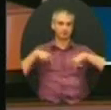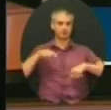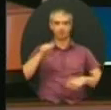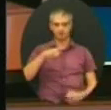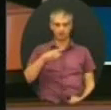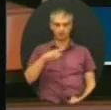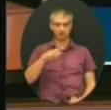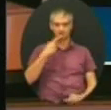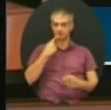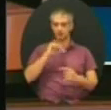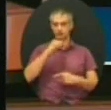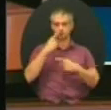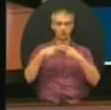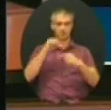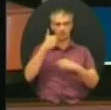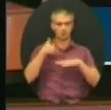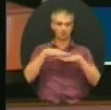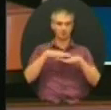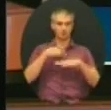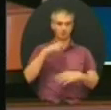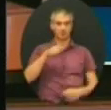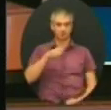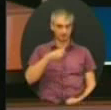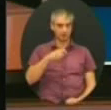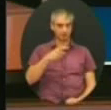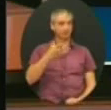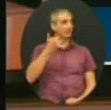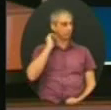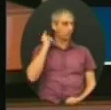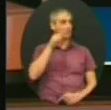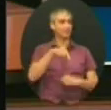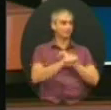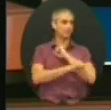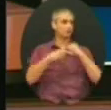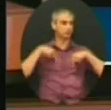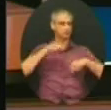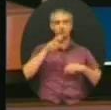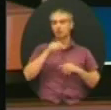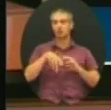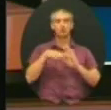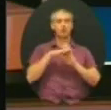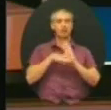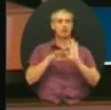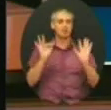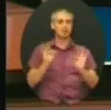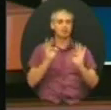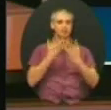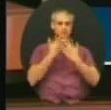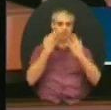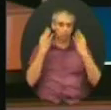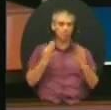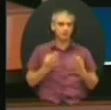שנה, בשנה הראשונה לכהונתי בכנסת. גם אתמול היה סגן יושב ראש הכנסת. רגע, נכון. אז בואו, יש כללי טקס, יש כללי טקס